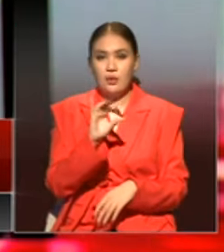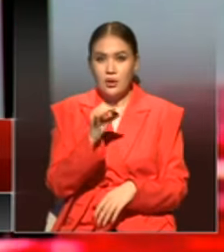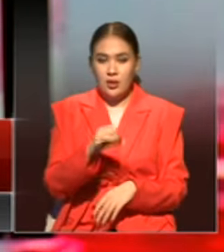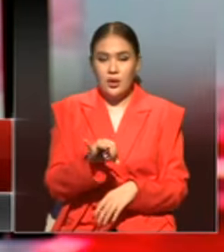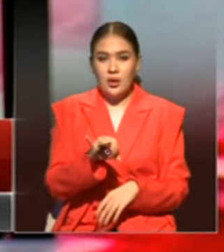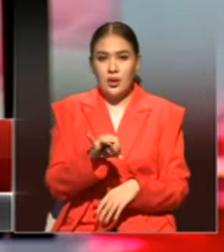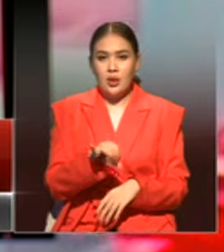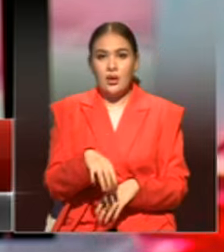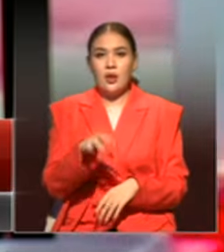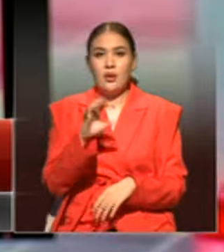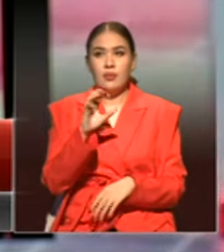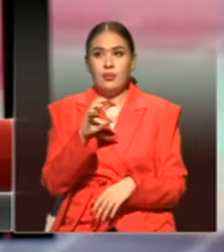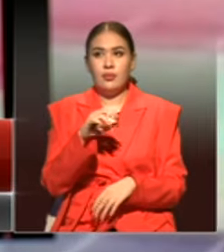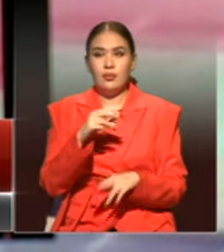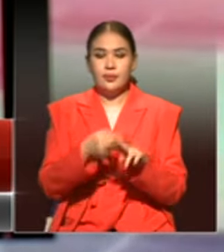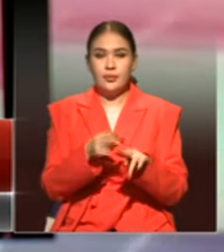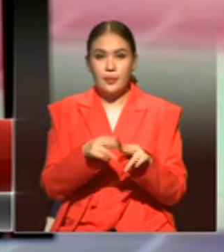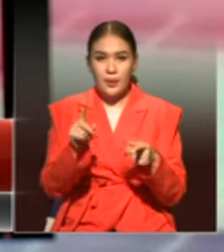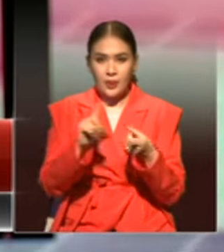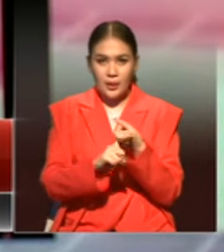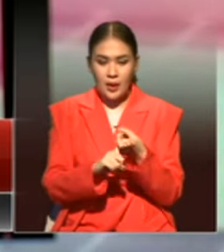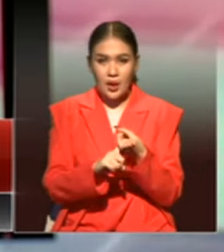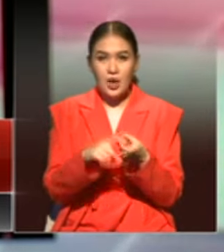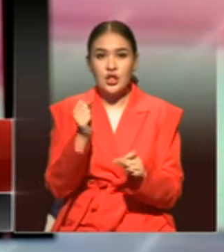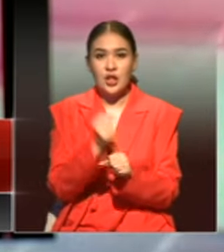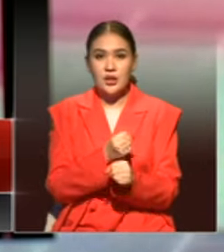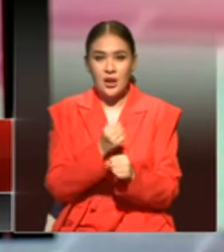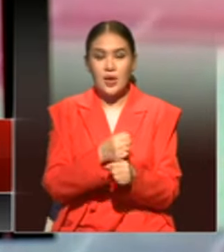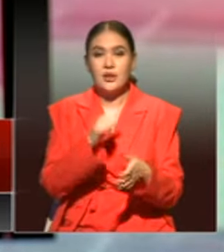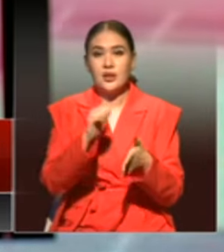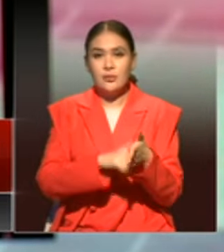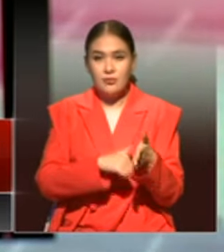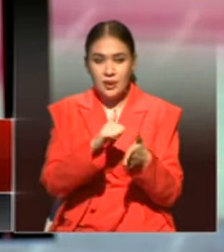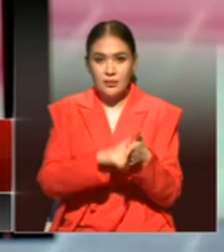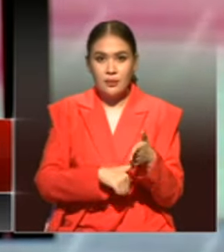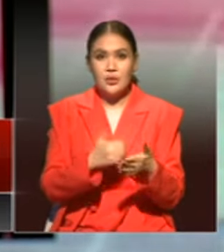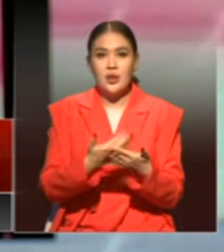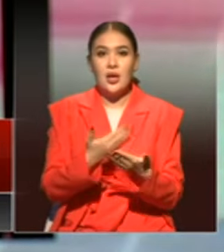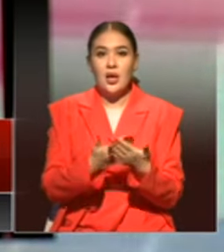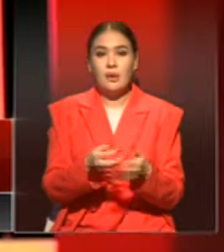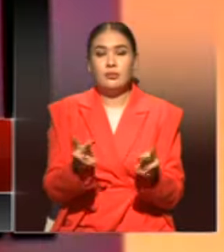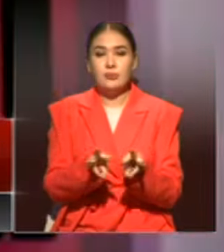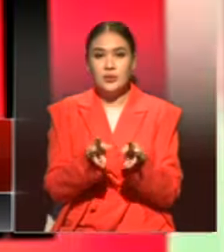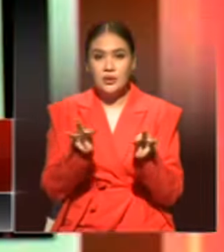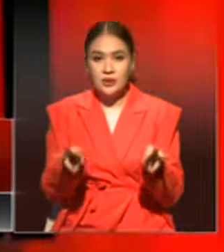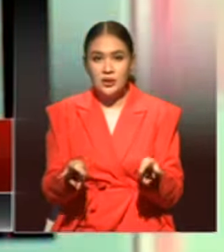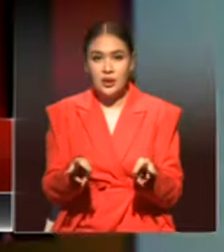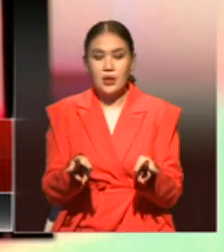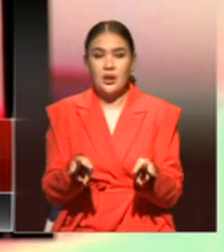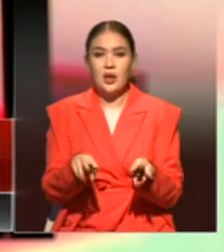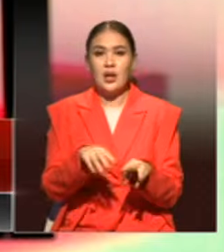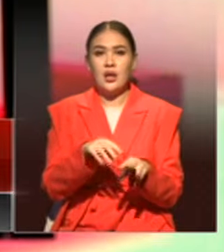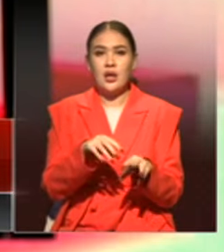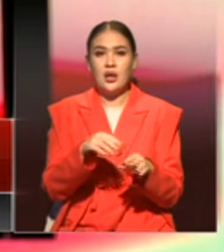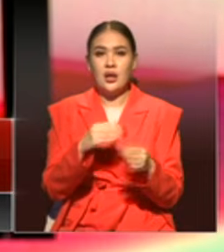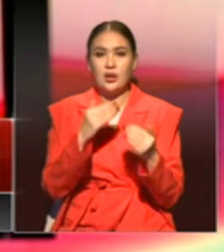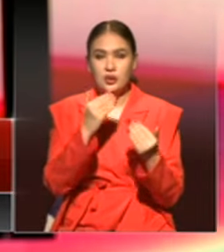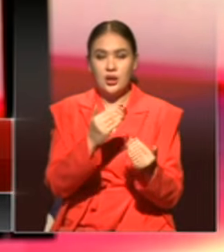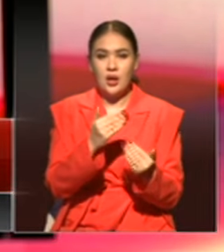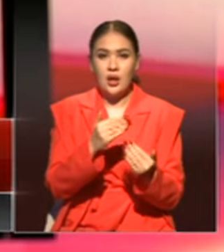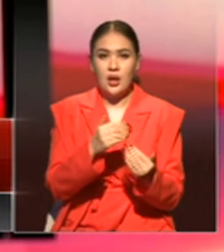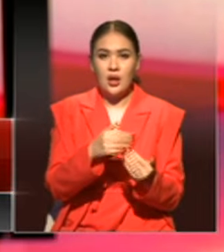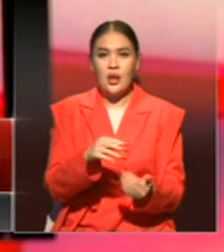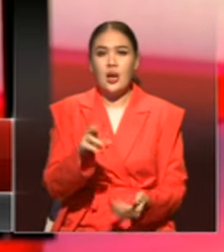производственный отходтарын жасаймыз. Жасаған себебіміз ол мысалға жаңағы канистралар бар ғой, канистралар,